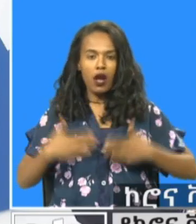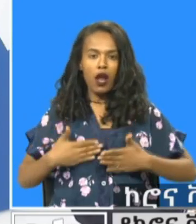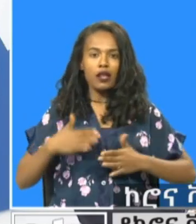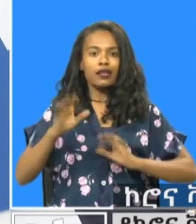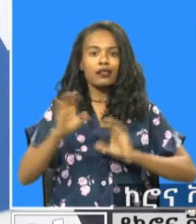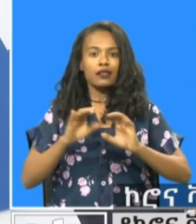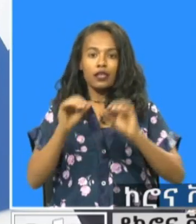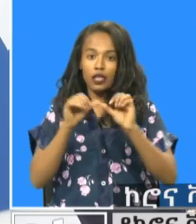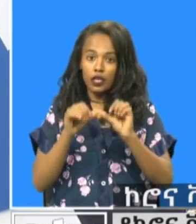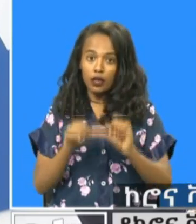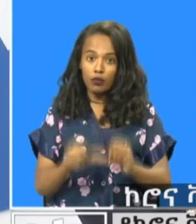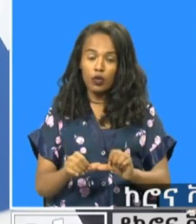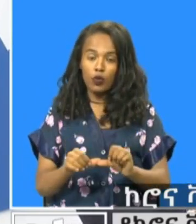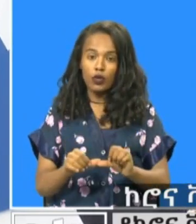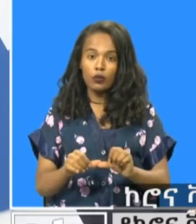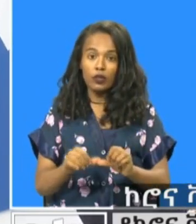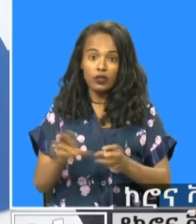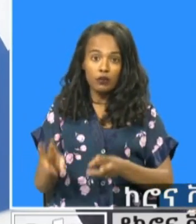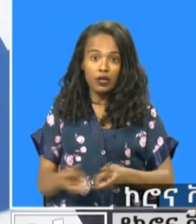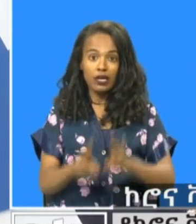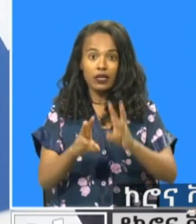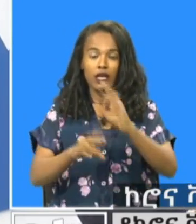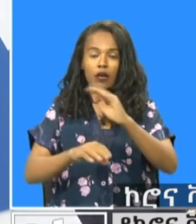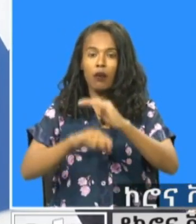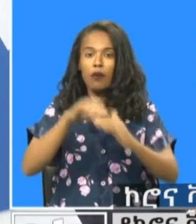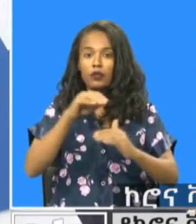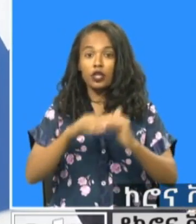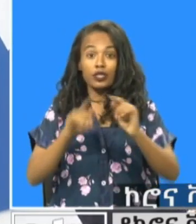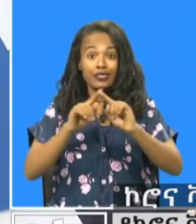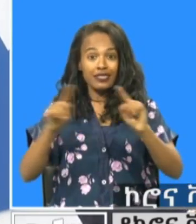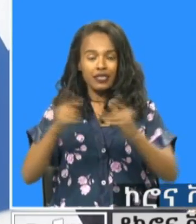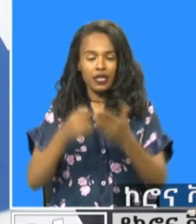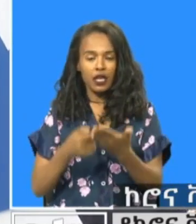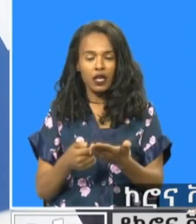እየተደረገ የሚቆይበትን መንገድ የማመቻቸት ነገር ግን